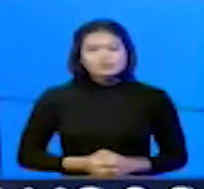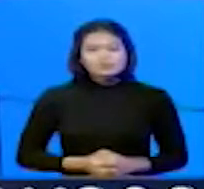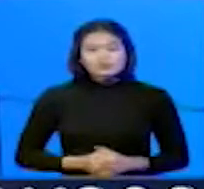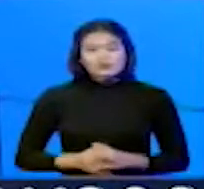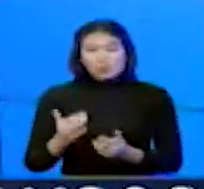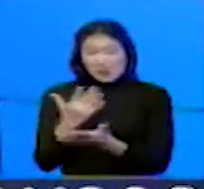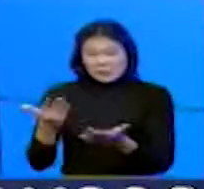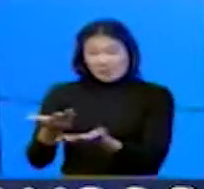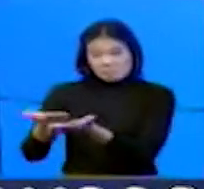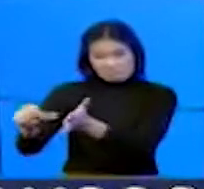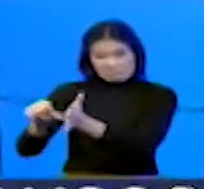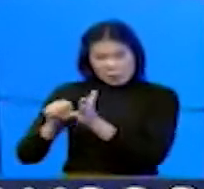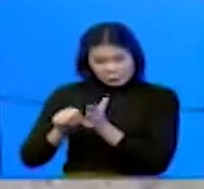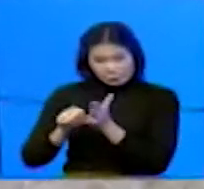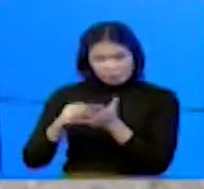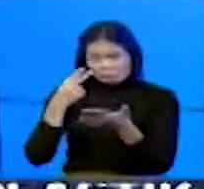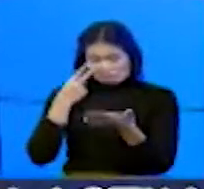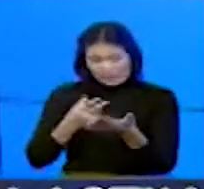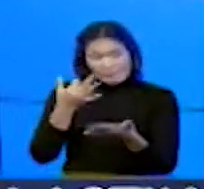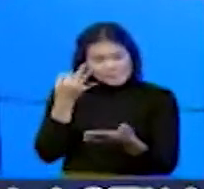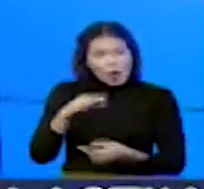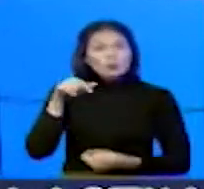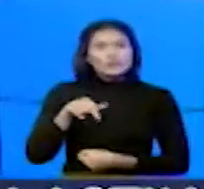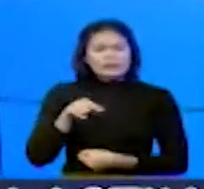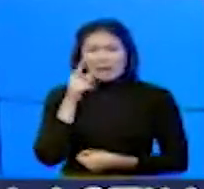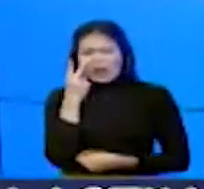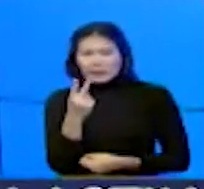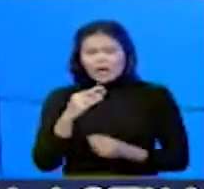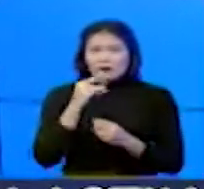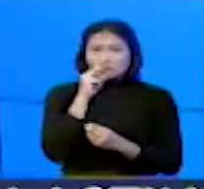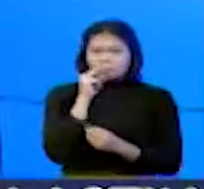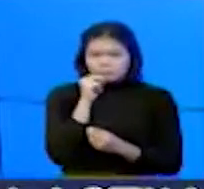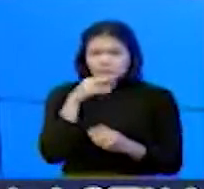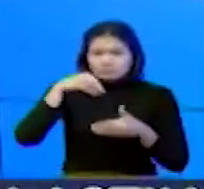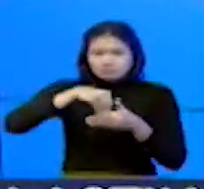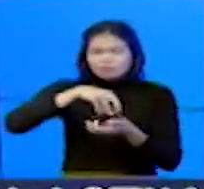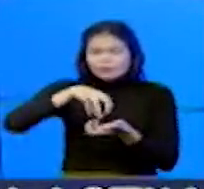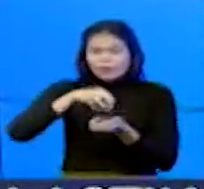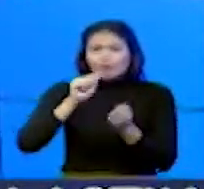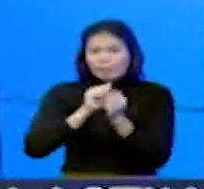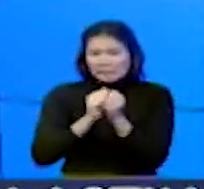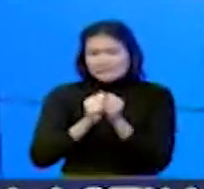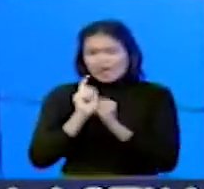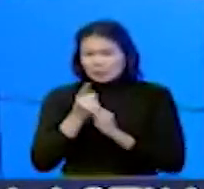Warga penerima bantuan mengaku baru kali ini menemukan beras bercampur butiran plastik.